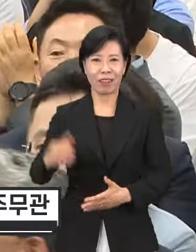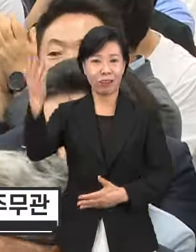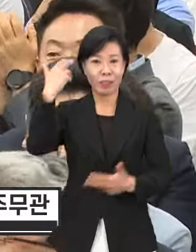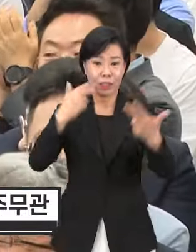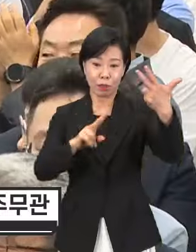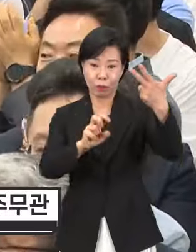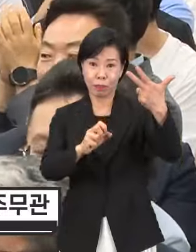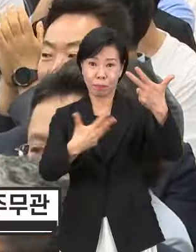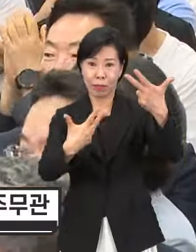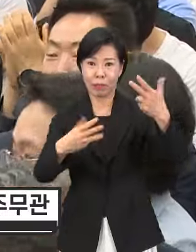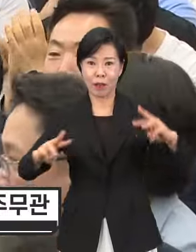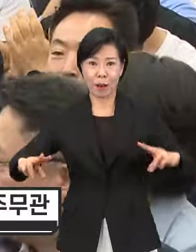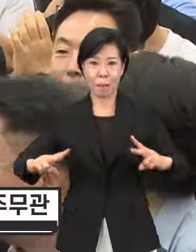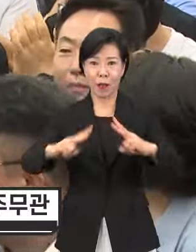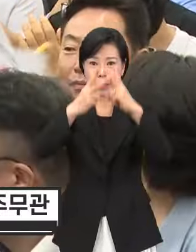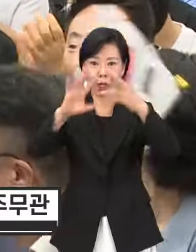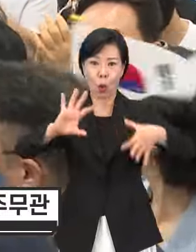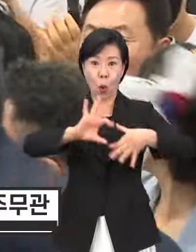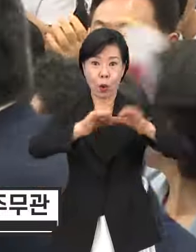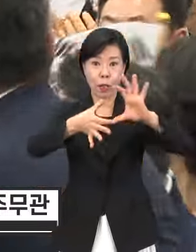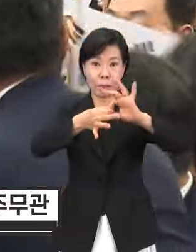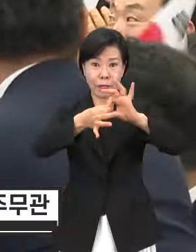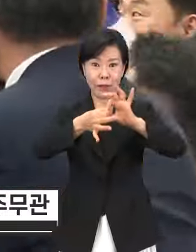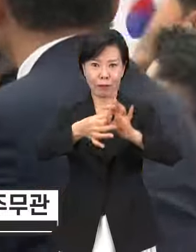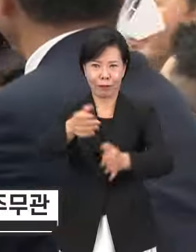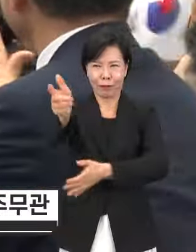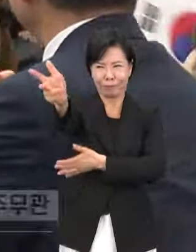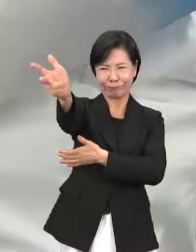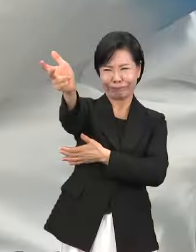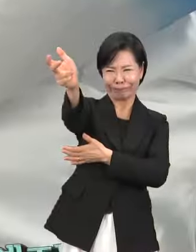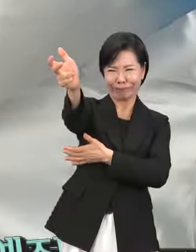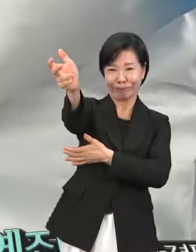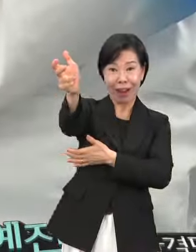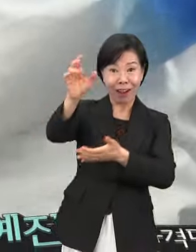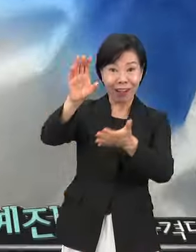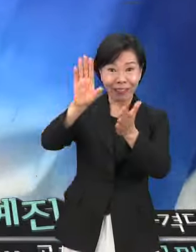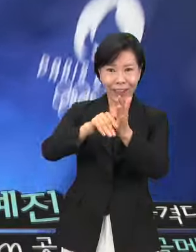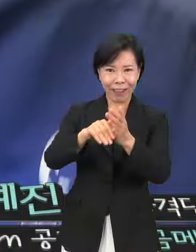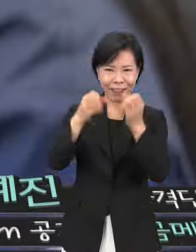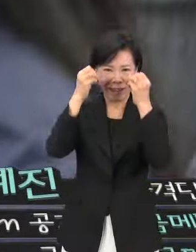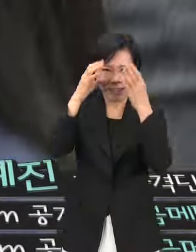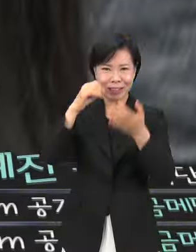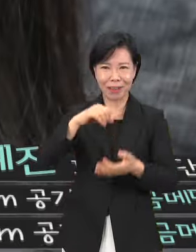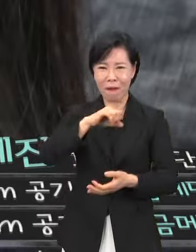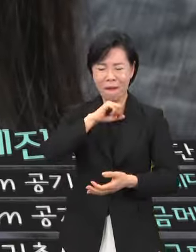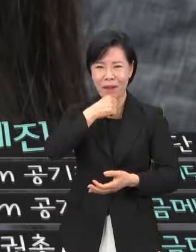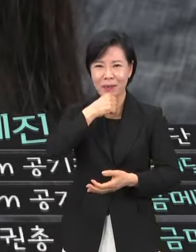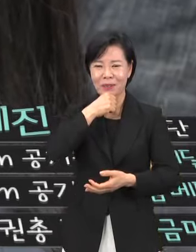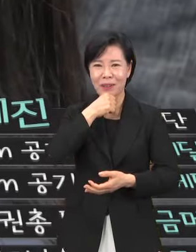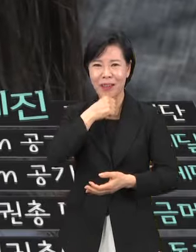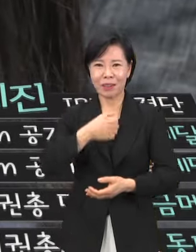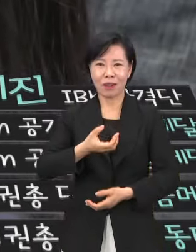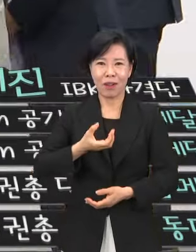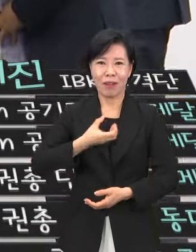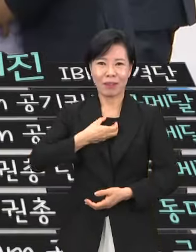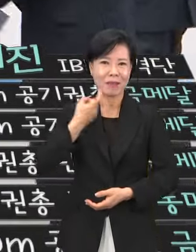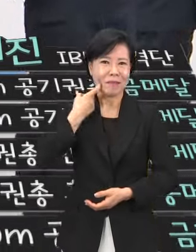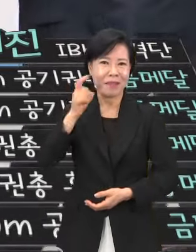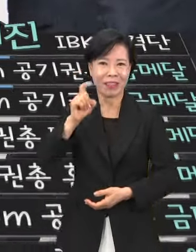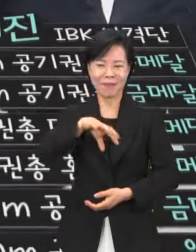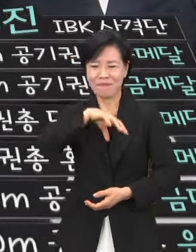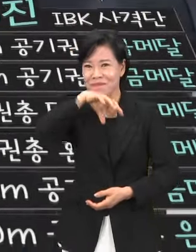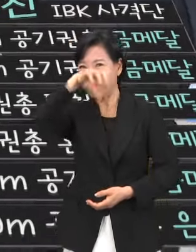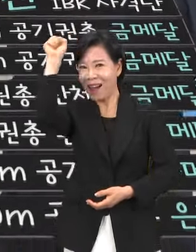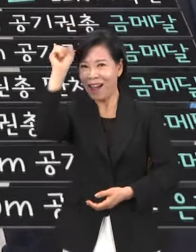지난 7월 28일 파리올림픽 사격 여자 10m 공기권총에서 신기록을 기록하며 금메달을 따낸